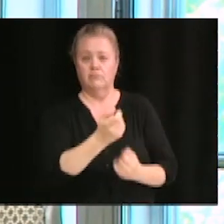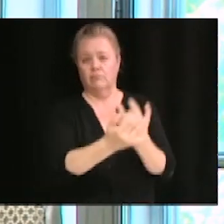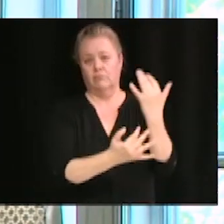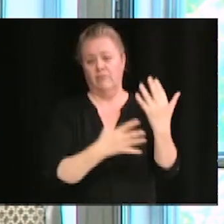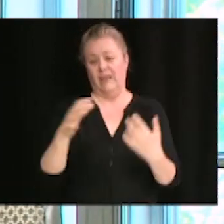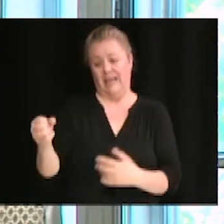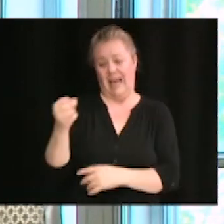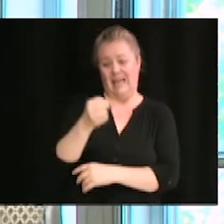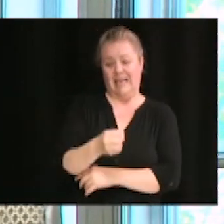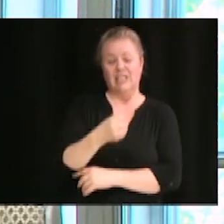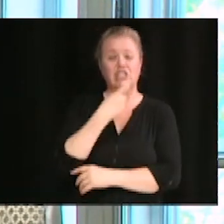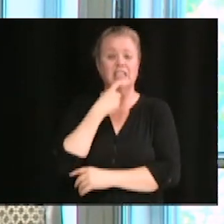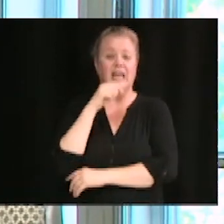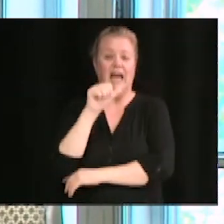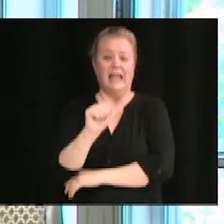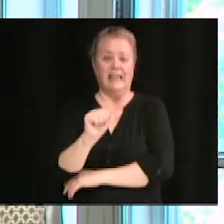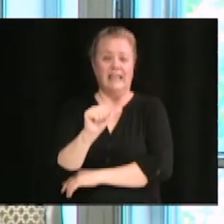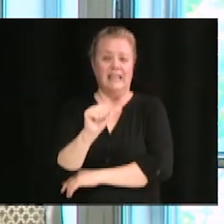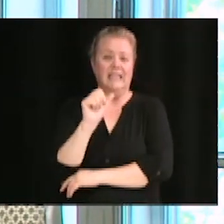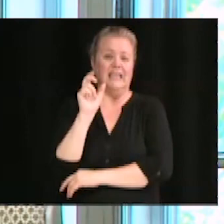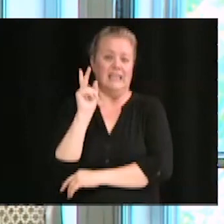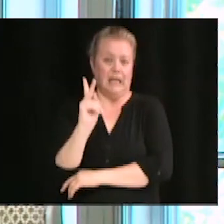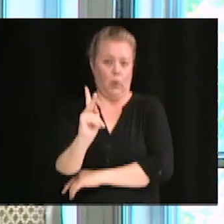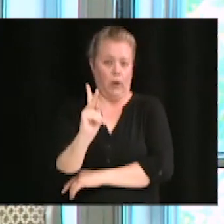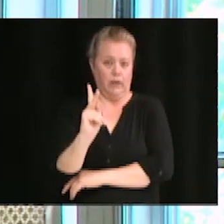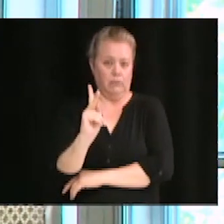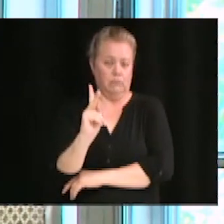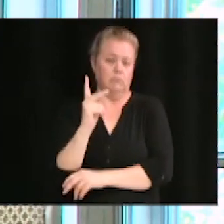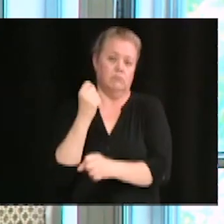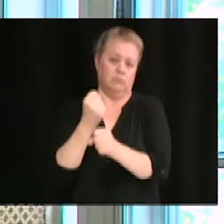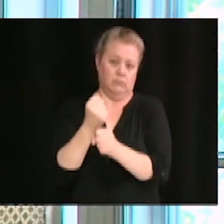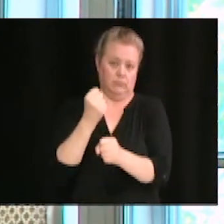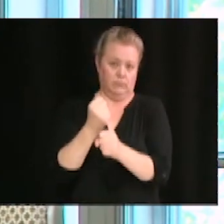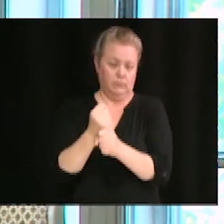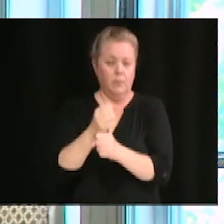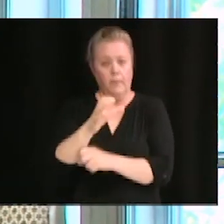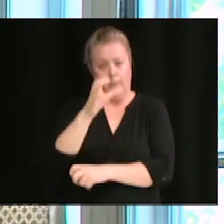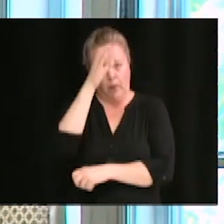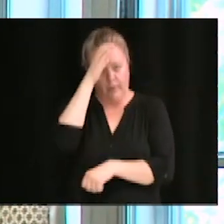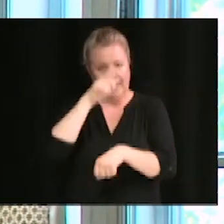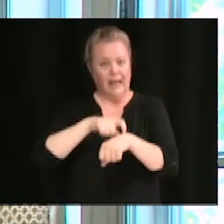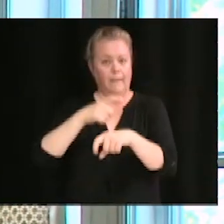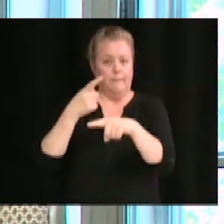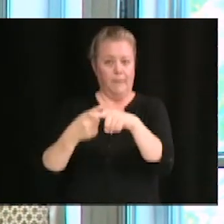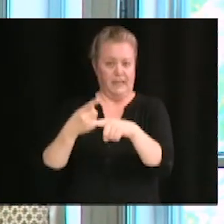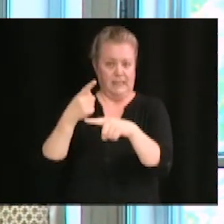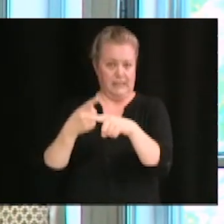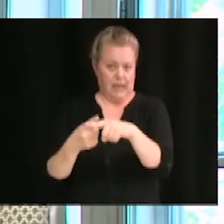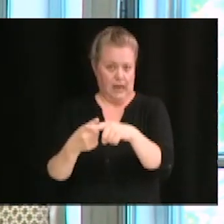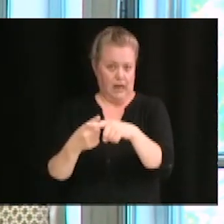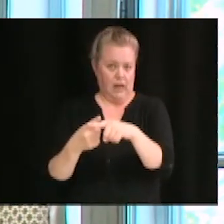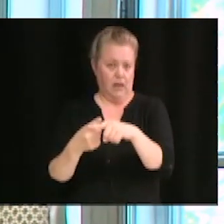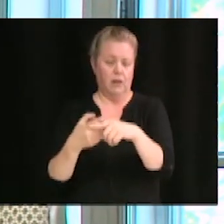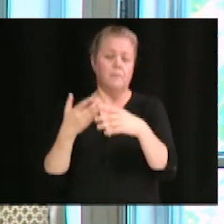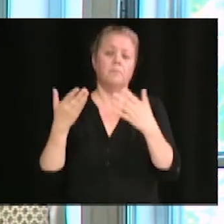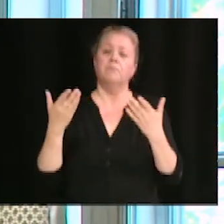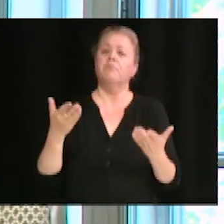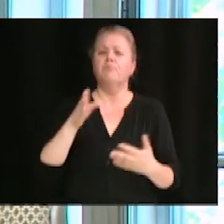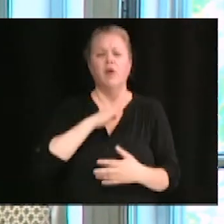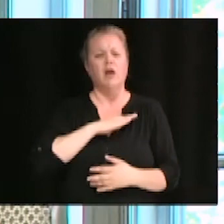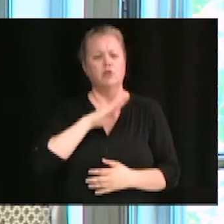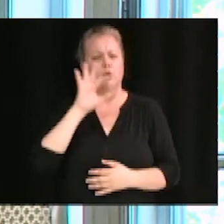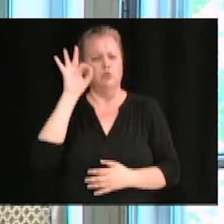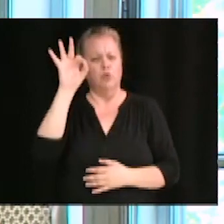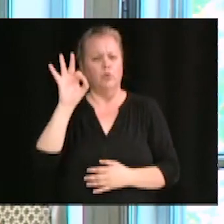Kirouac au poste de pompier à temps partiel sur la liste de rappel, conditionnement à différentes